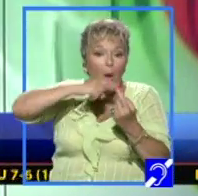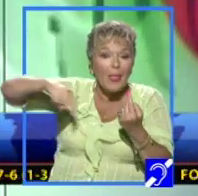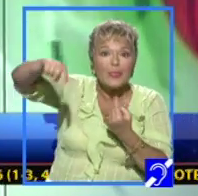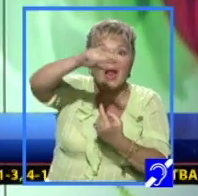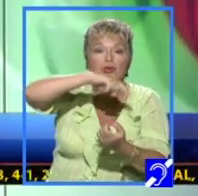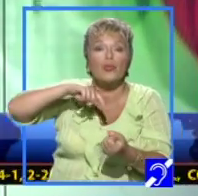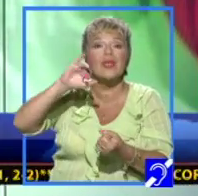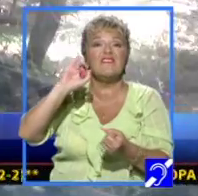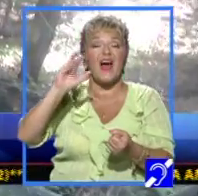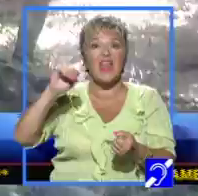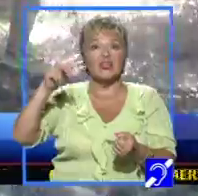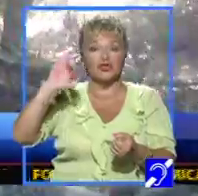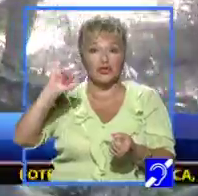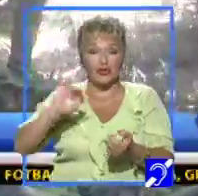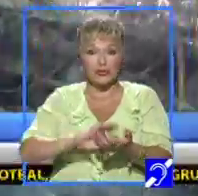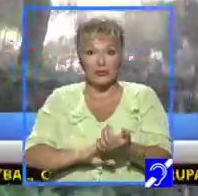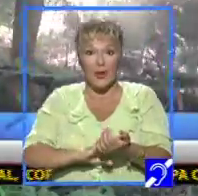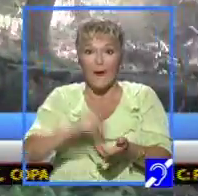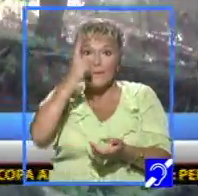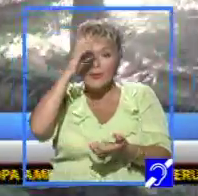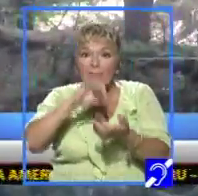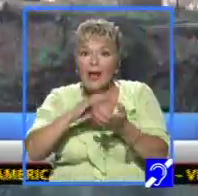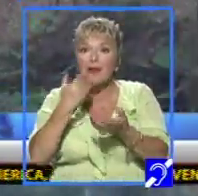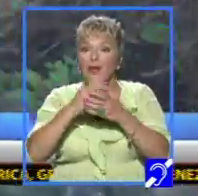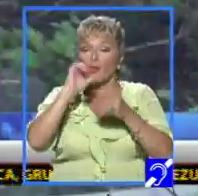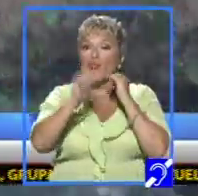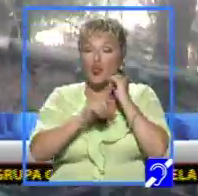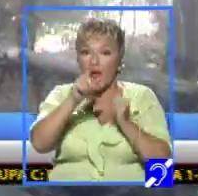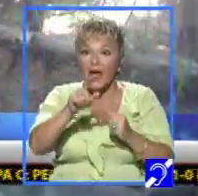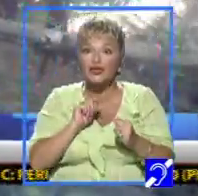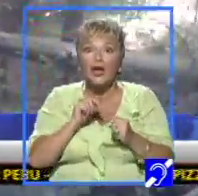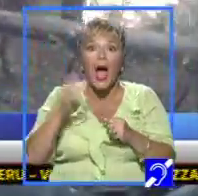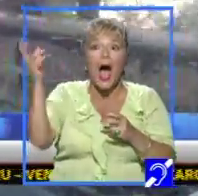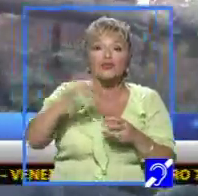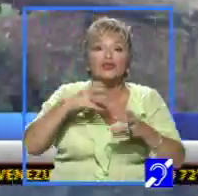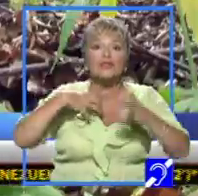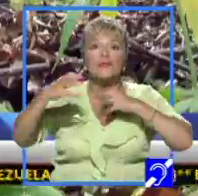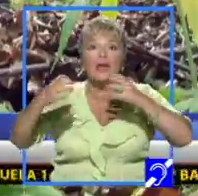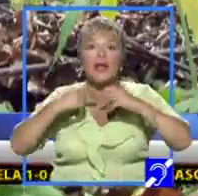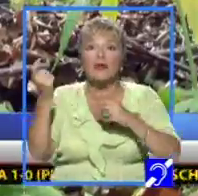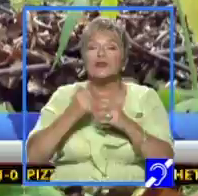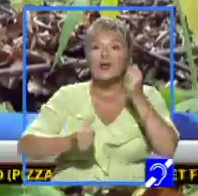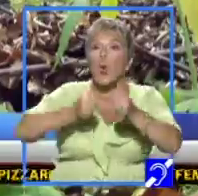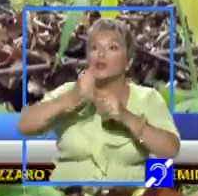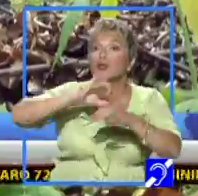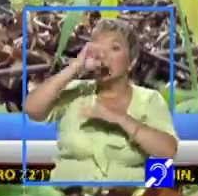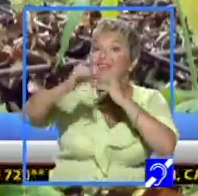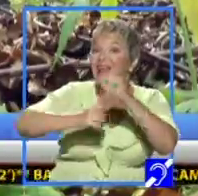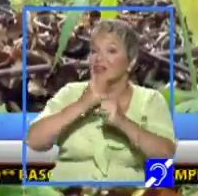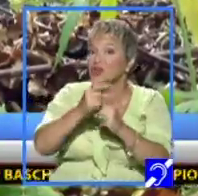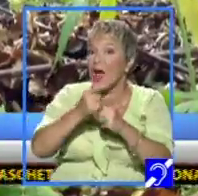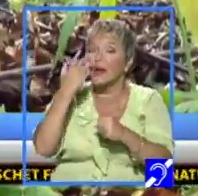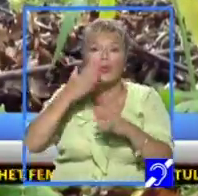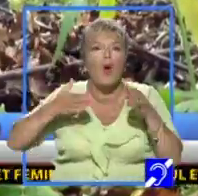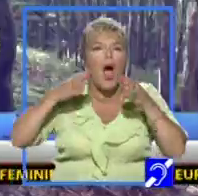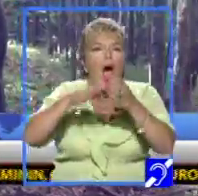localității Ibănești. În premieră pentru Mureș, 100 Tracks aduce spectacolul din competițiile off-road în era digitală prin navigația